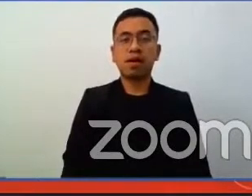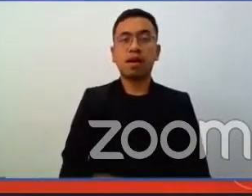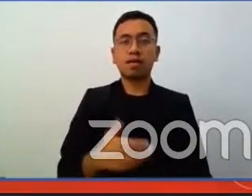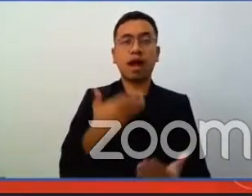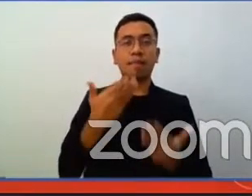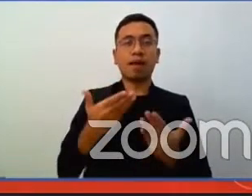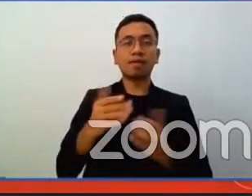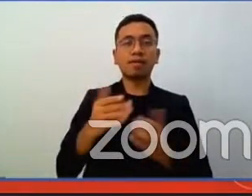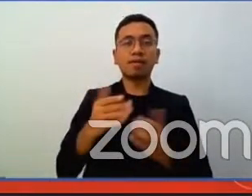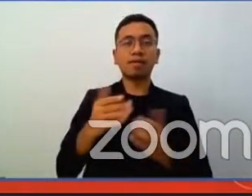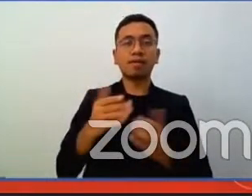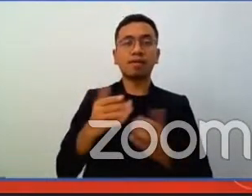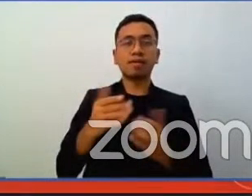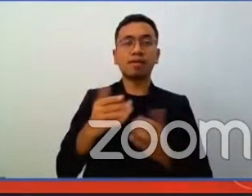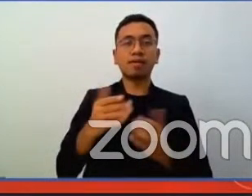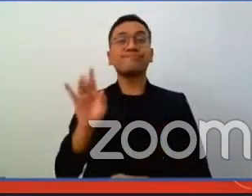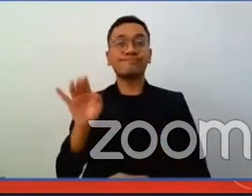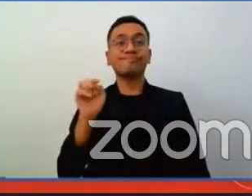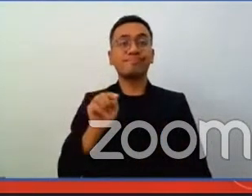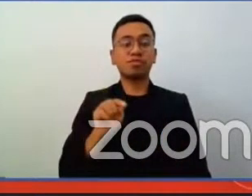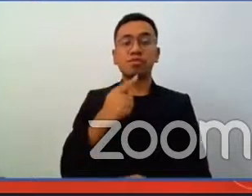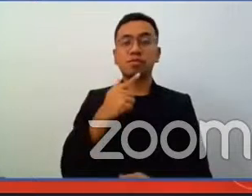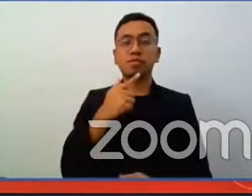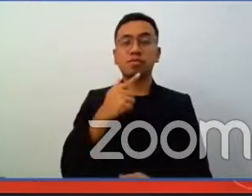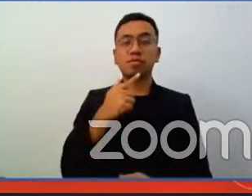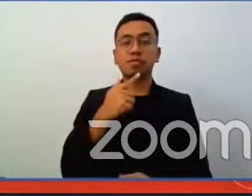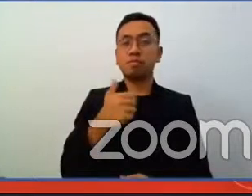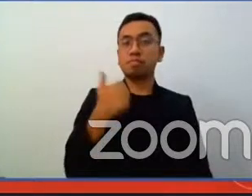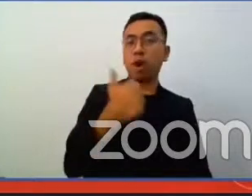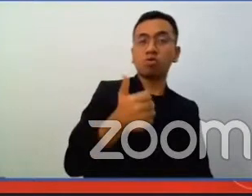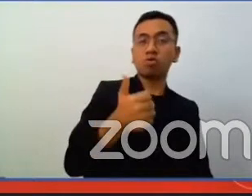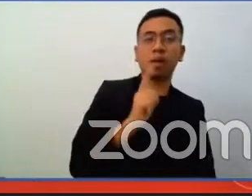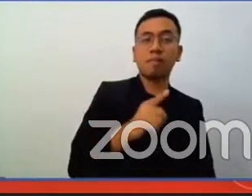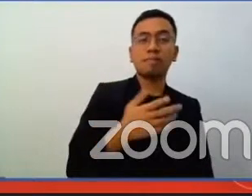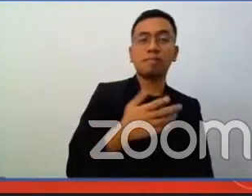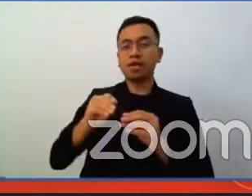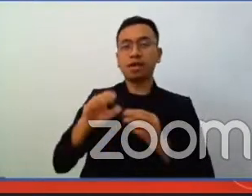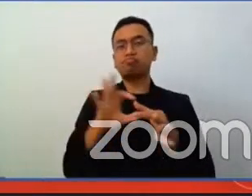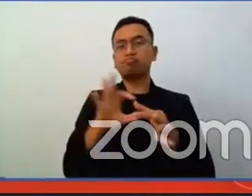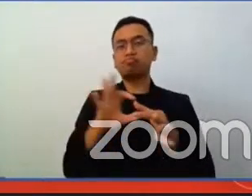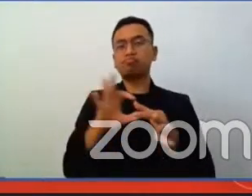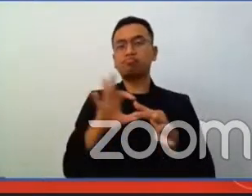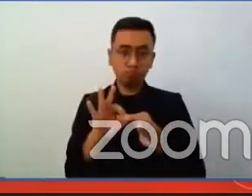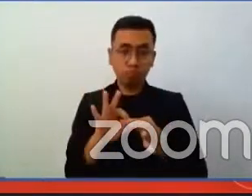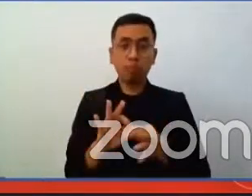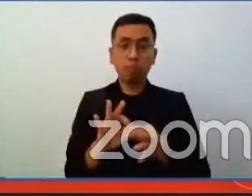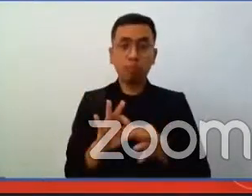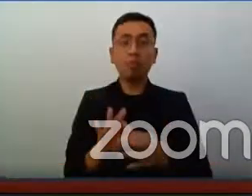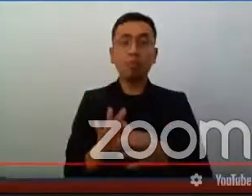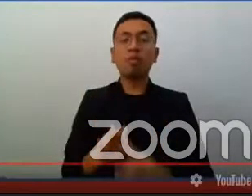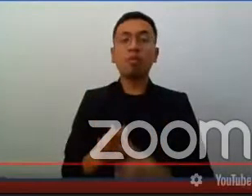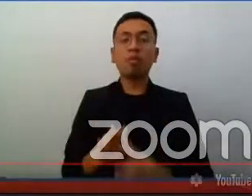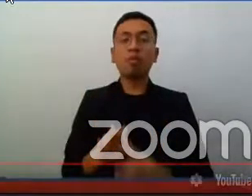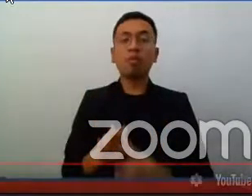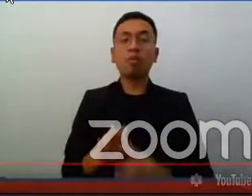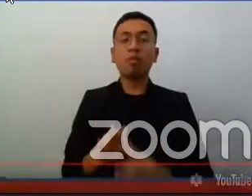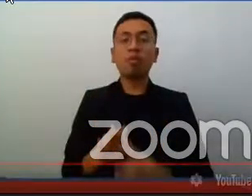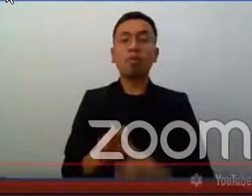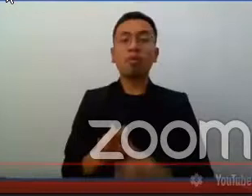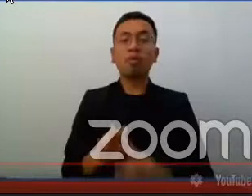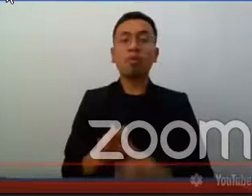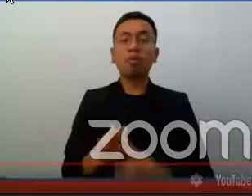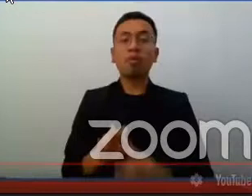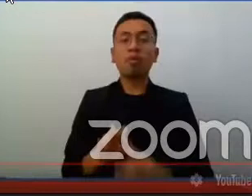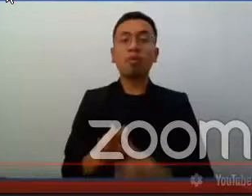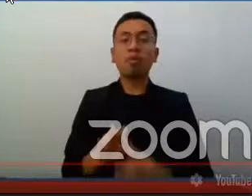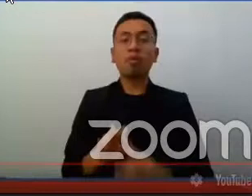Dota, itu banyak mengajarkan kerjasama yang bagus. Ini perlu diadopsi dalam lingkungan pembelajaran kita. Ya.